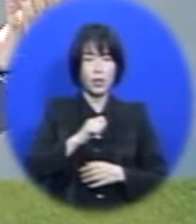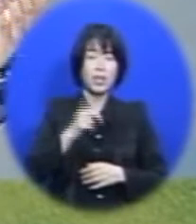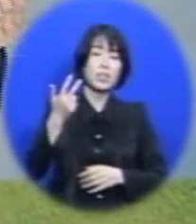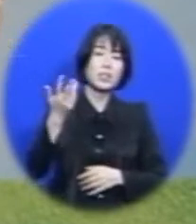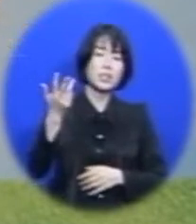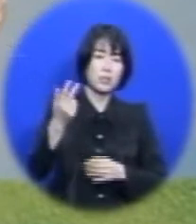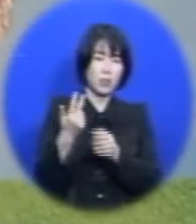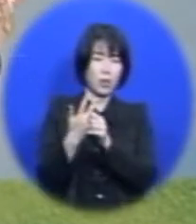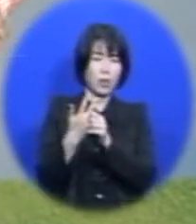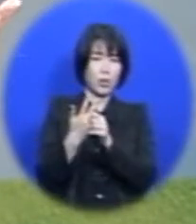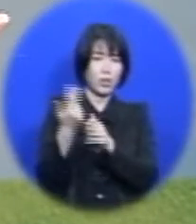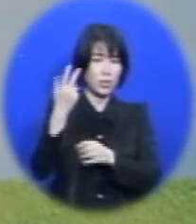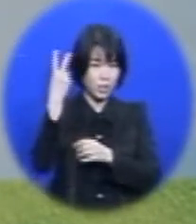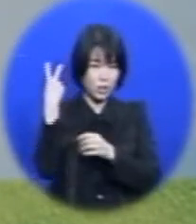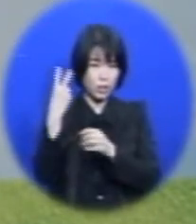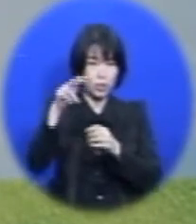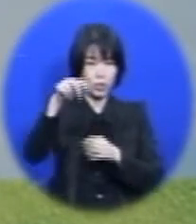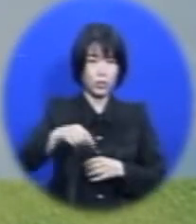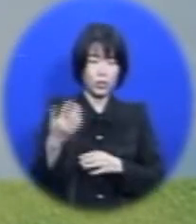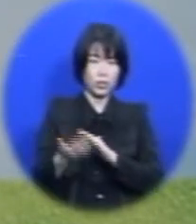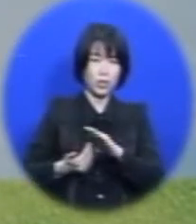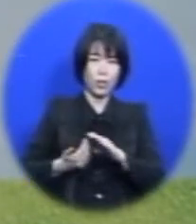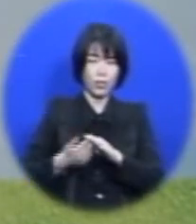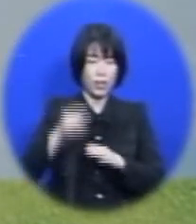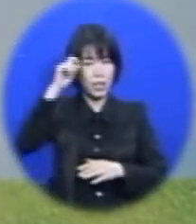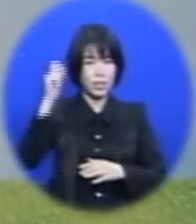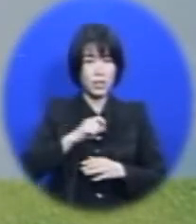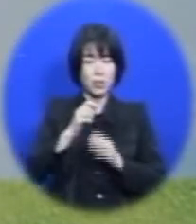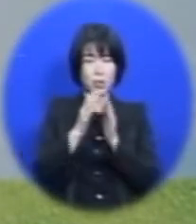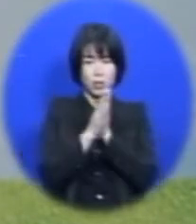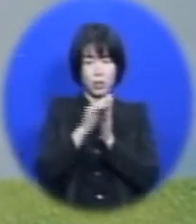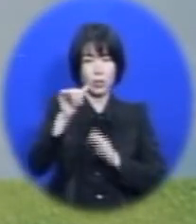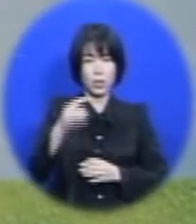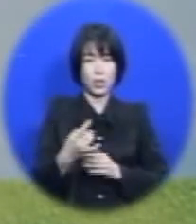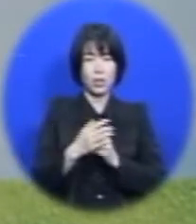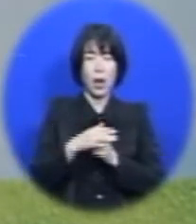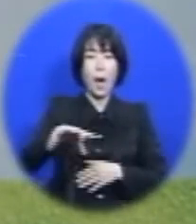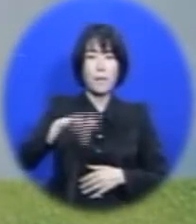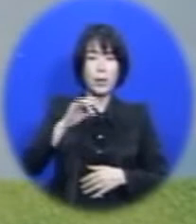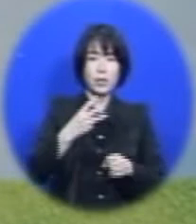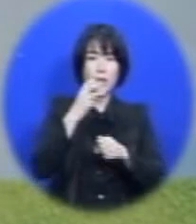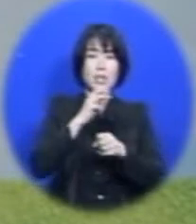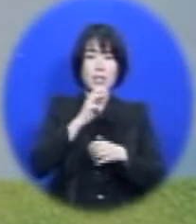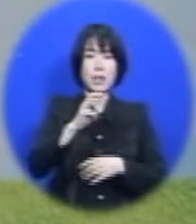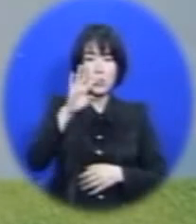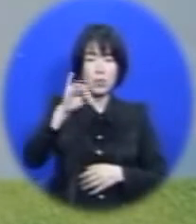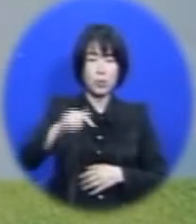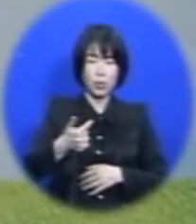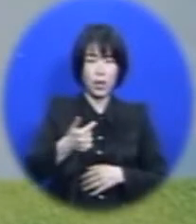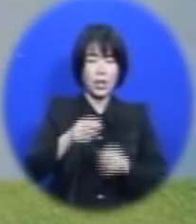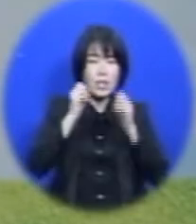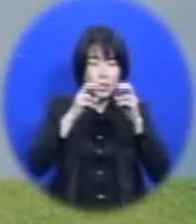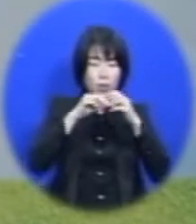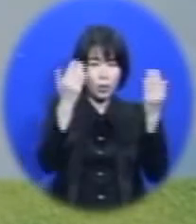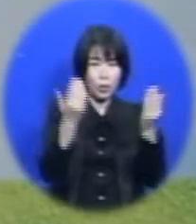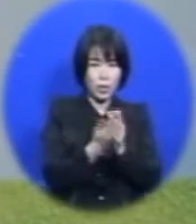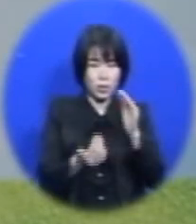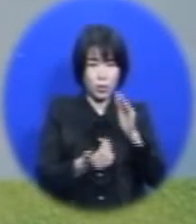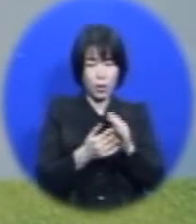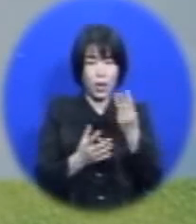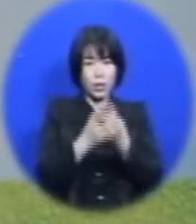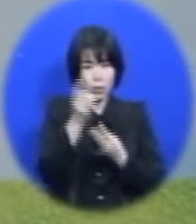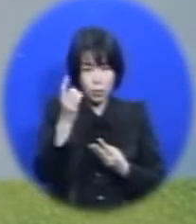해서 이제는 새벽기도는 한 30분은 먼저 선교 완성과 민족의 통일과 한국교회의 부흥을